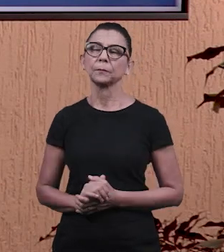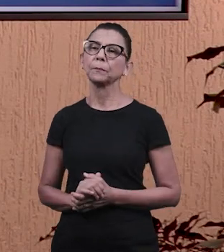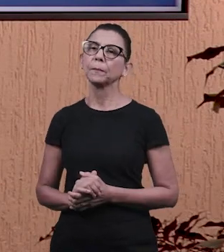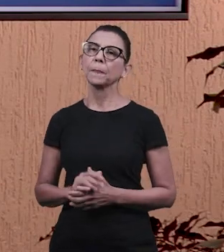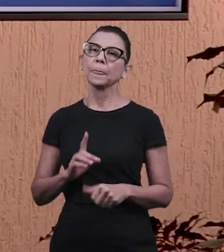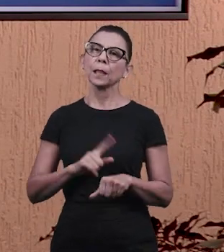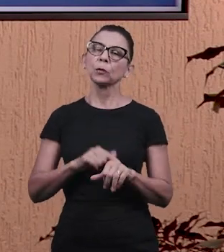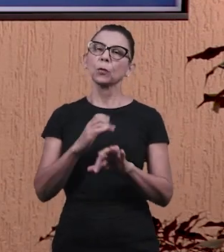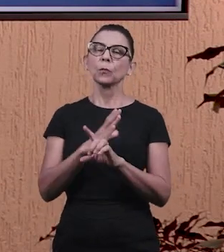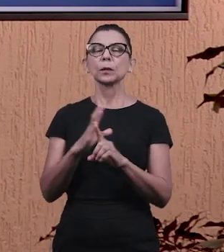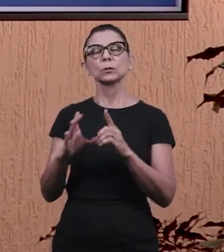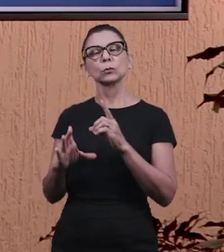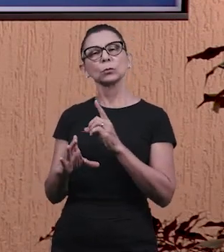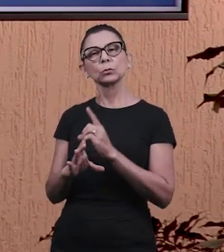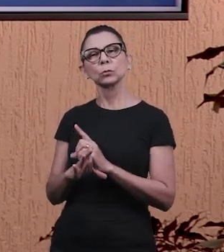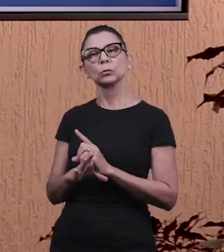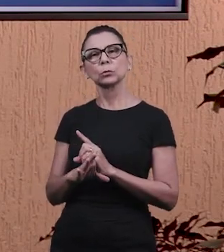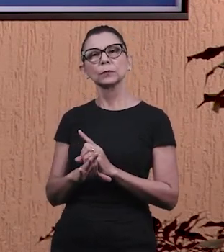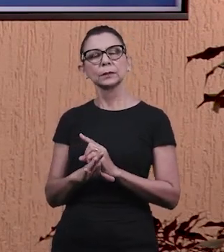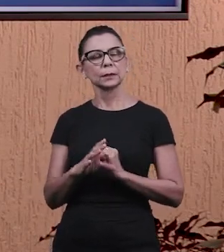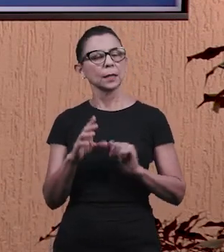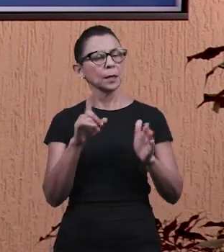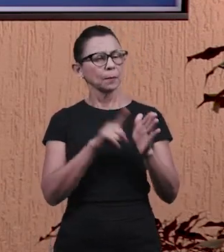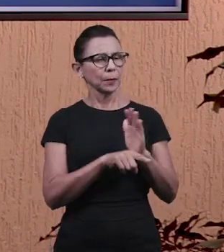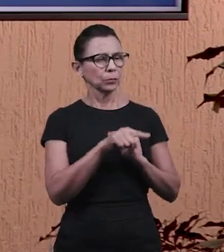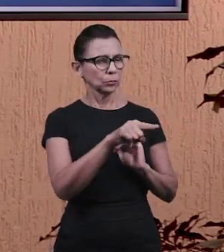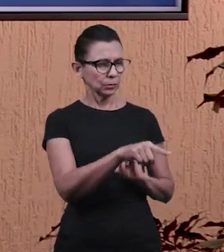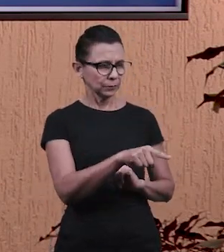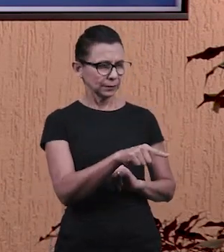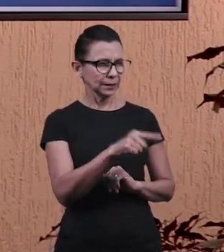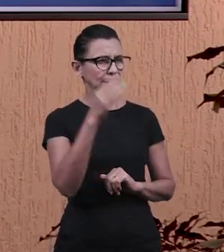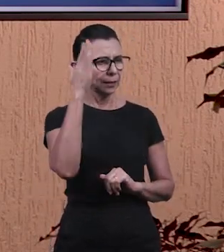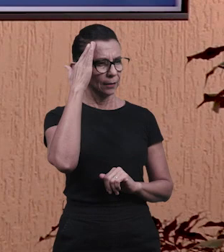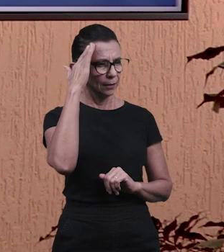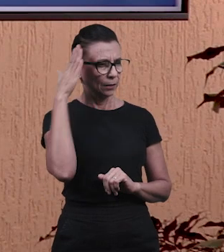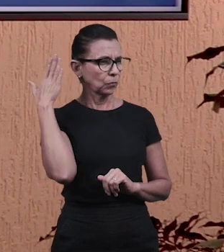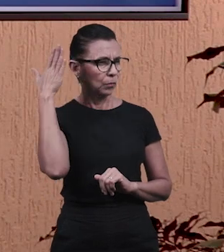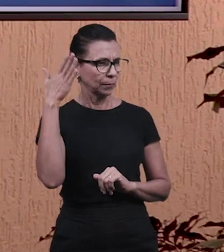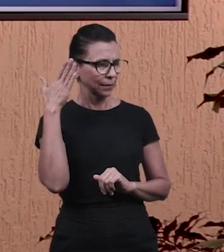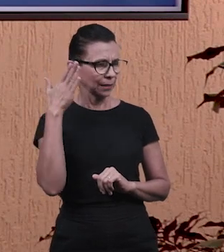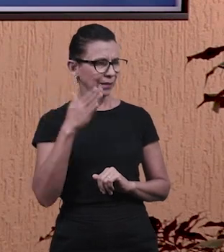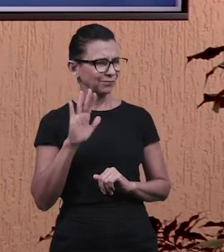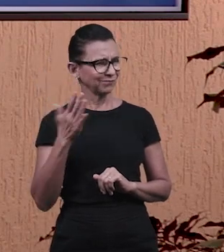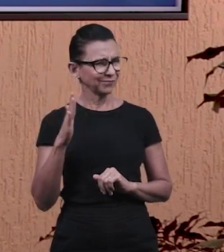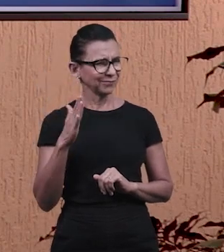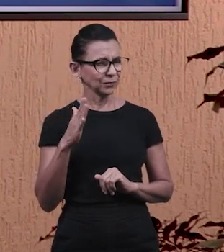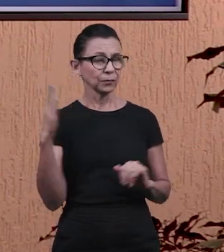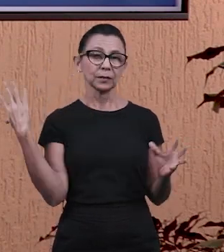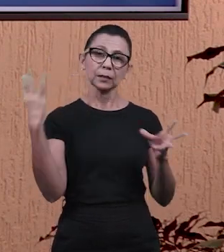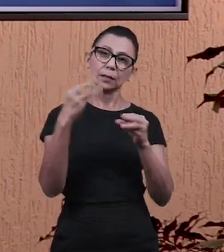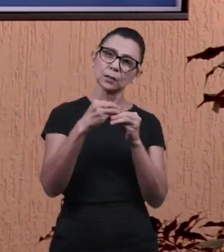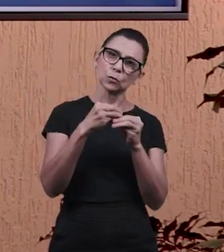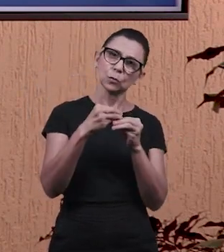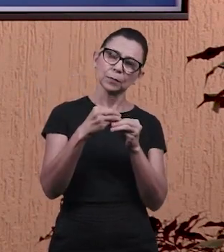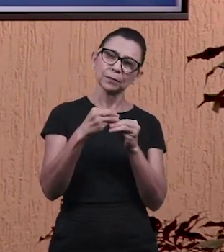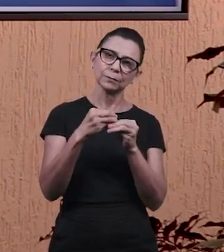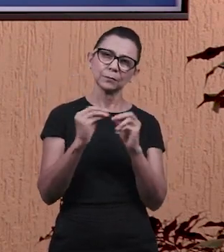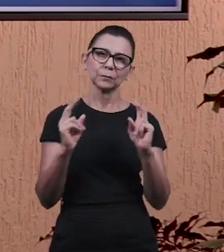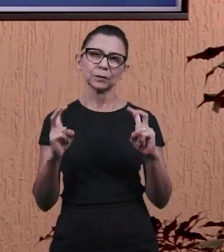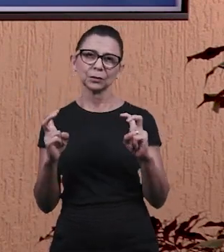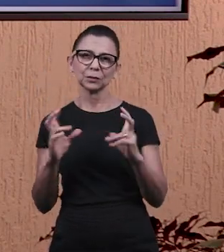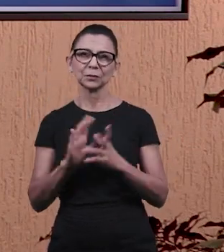есть проблема с восприятием слуха, вы можете также ему еще раз пересказать проповедь, суть проповеди.